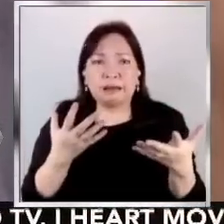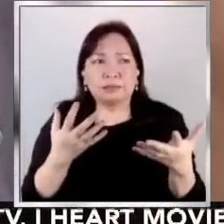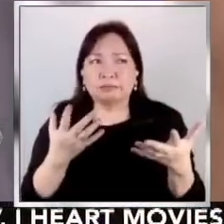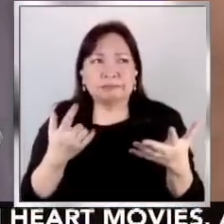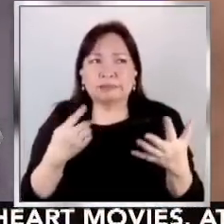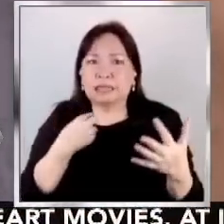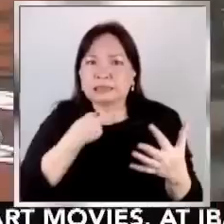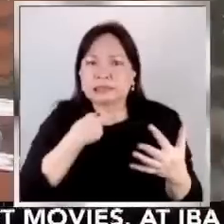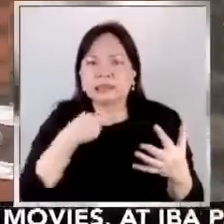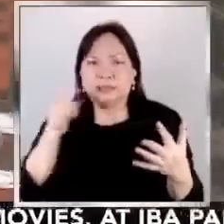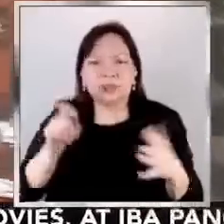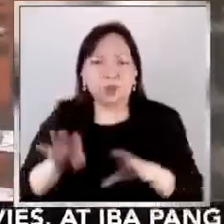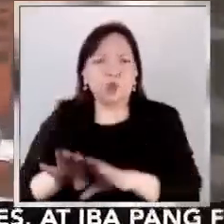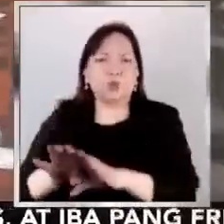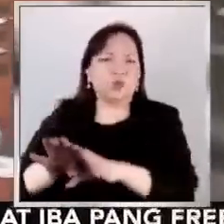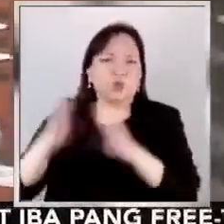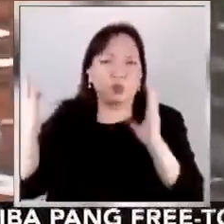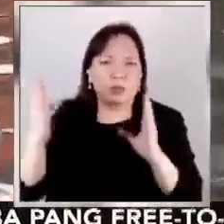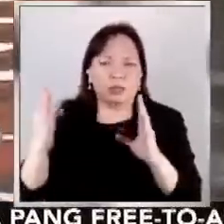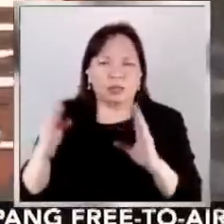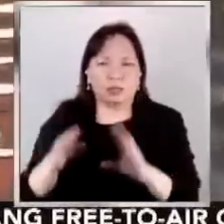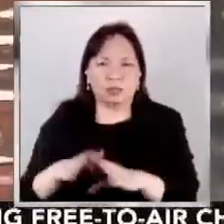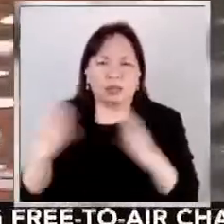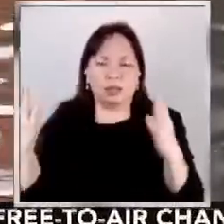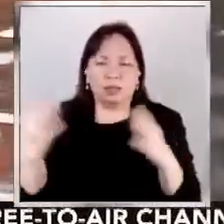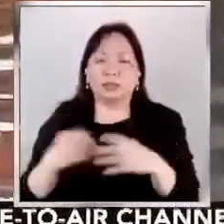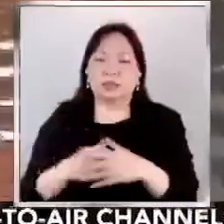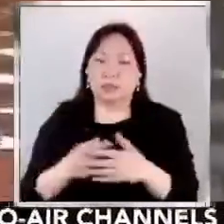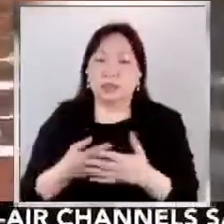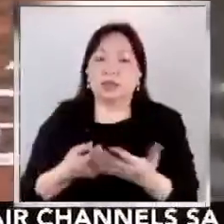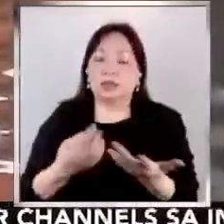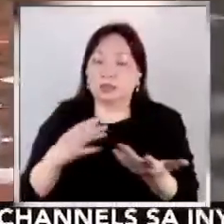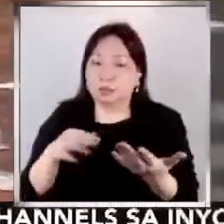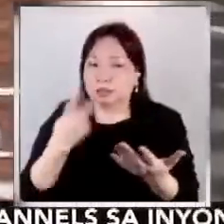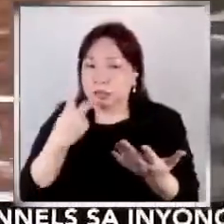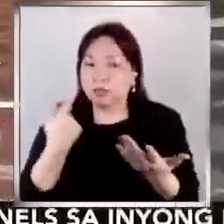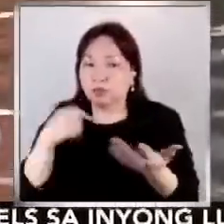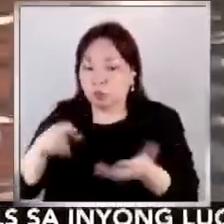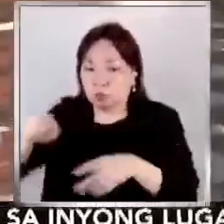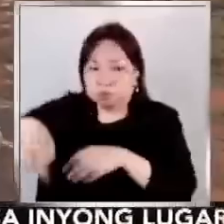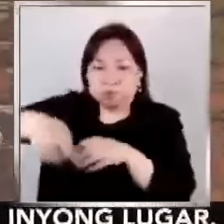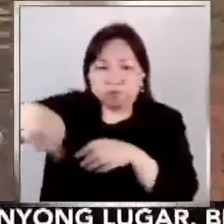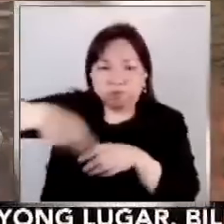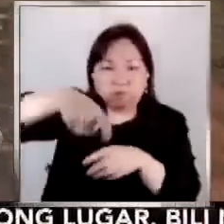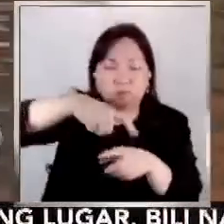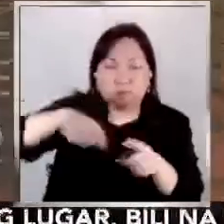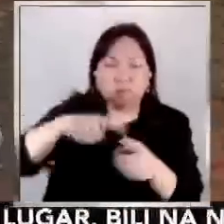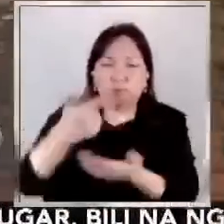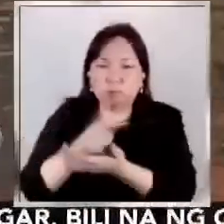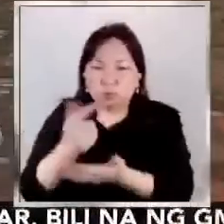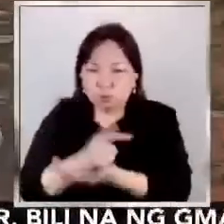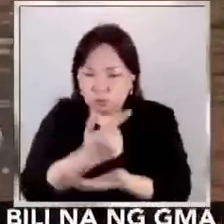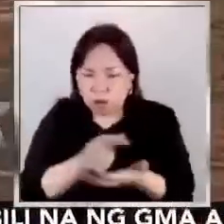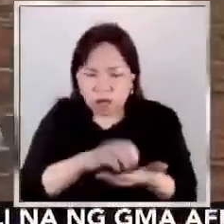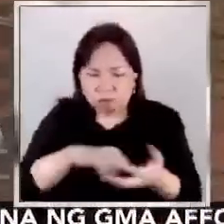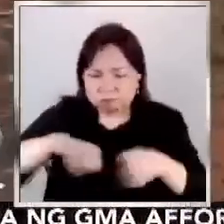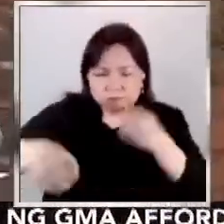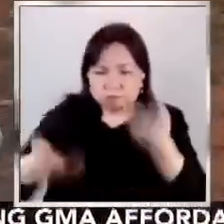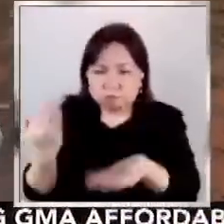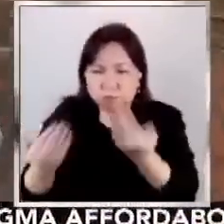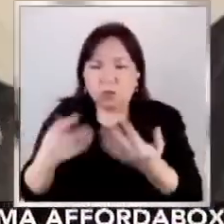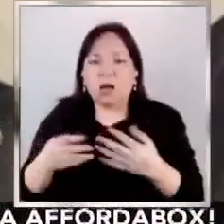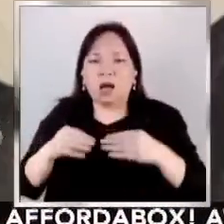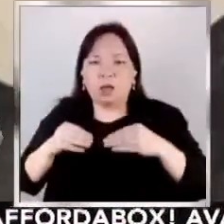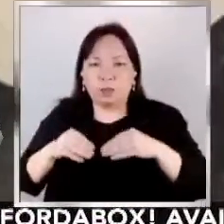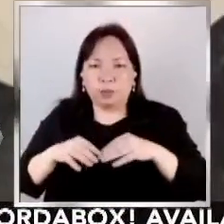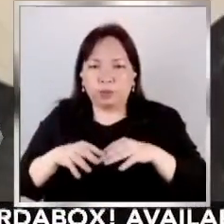mabuksan, hindi masarhan. Matapos nilang ipahukay ang mga basura at burak, nakadaloy ang tubig at unti-unting humupa ang baha ngayong